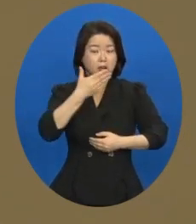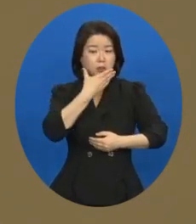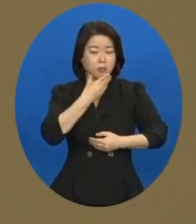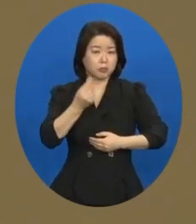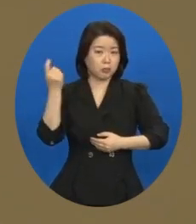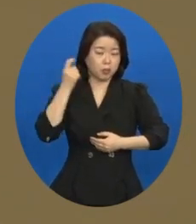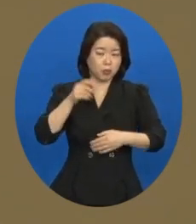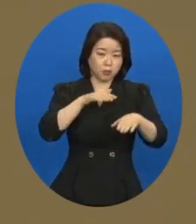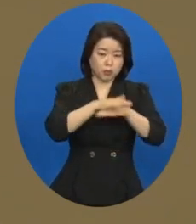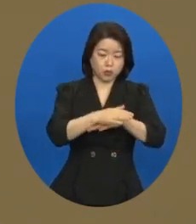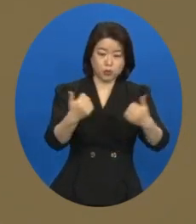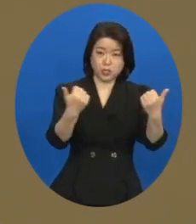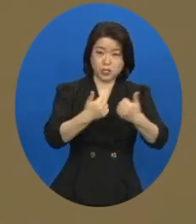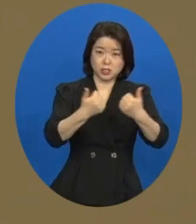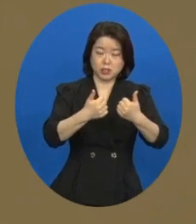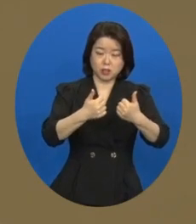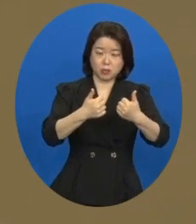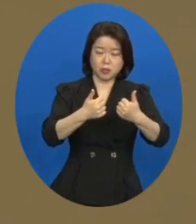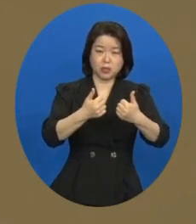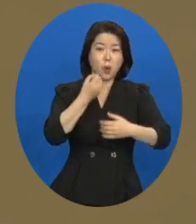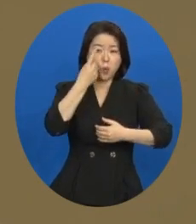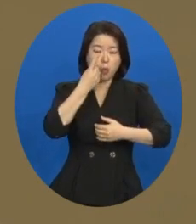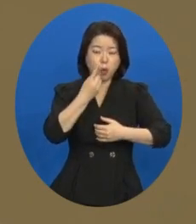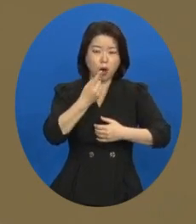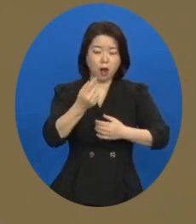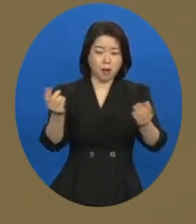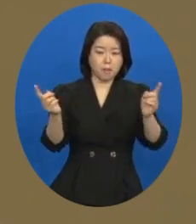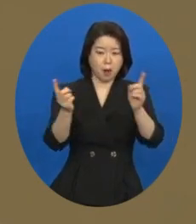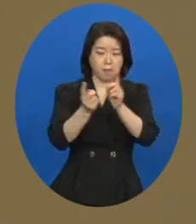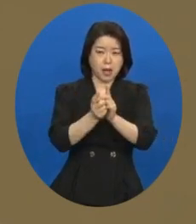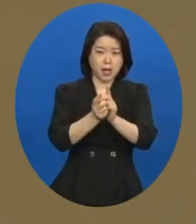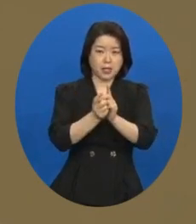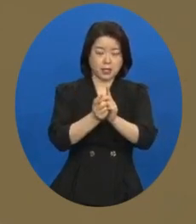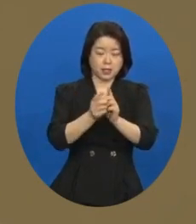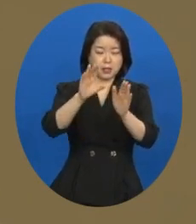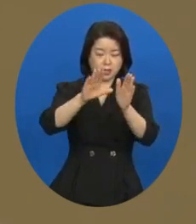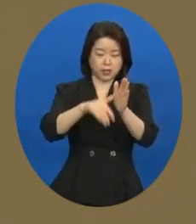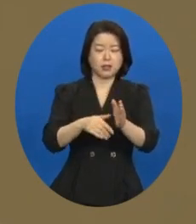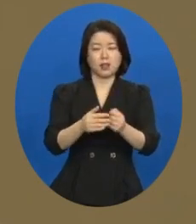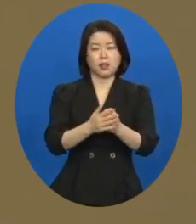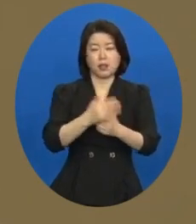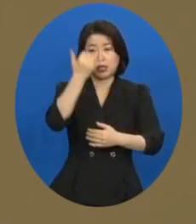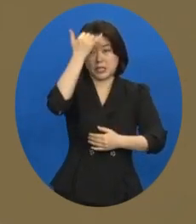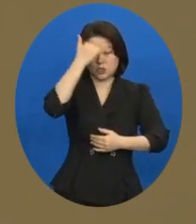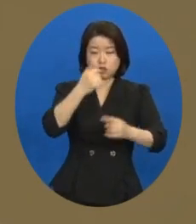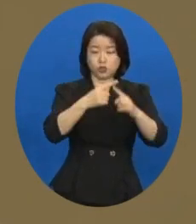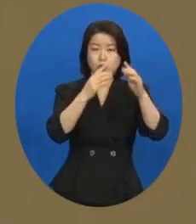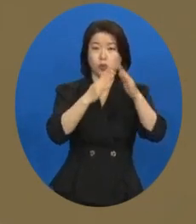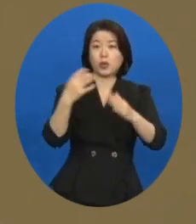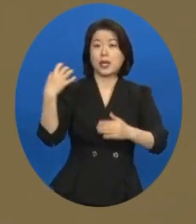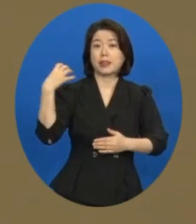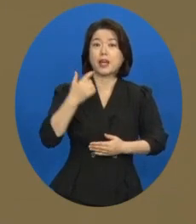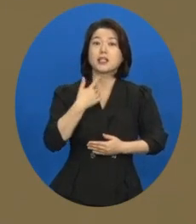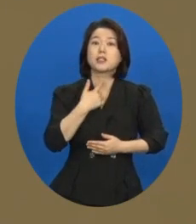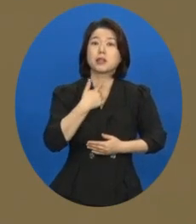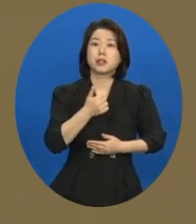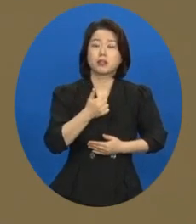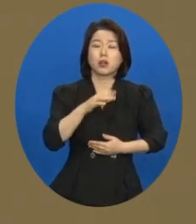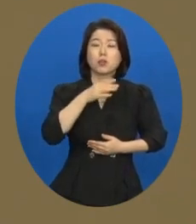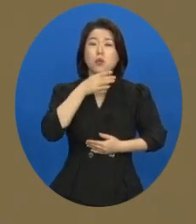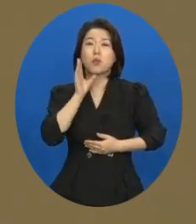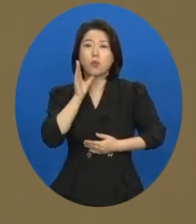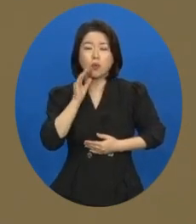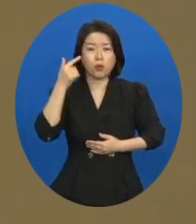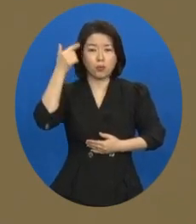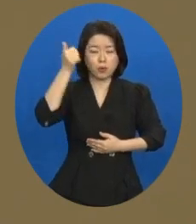한국복음주의협의회 원례회 조찬기도회에서 중현교회를 담임하셨던 원로 목사님